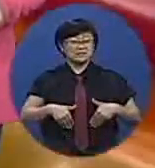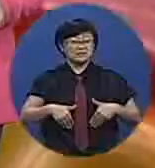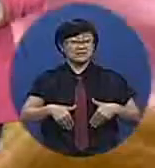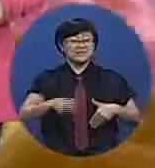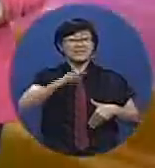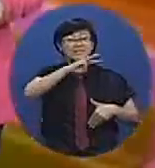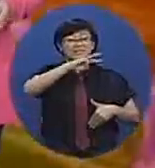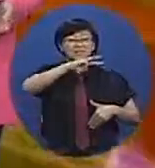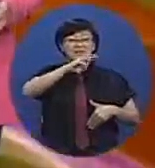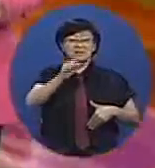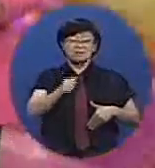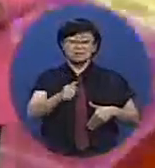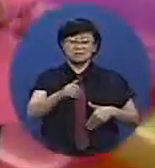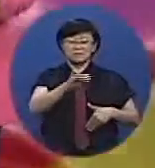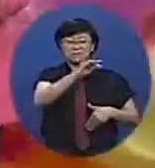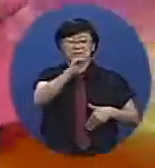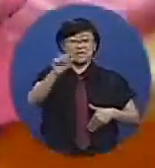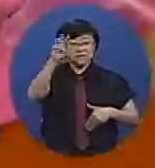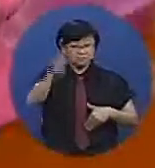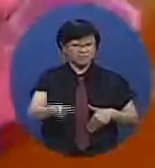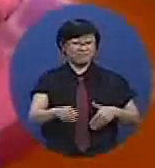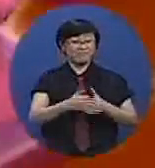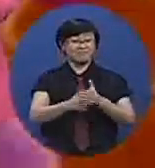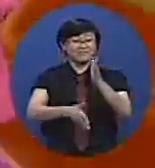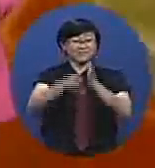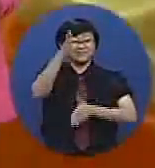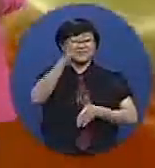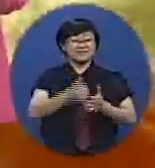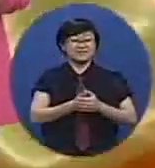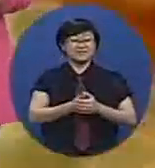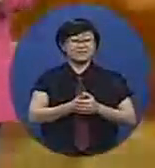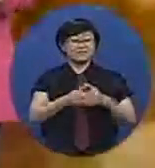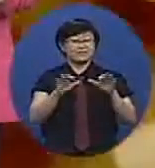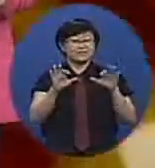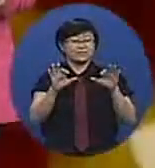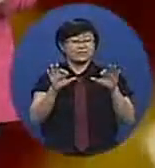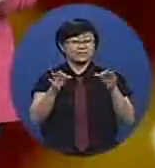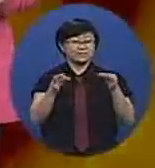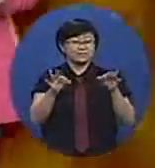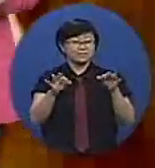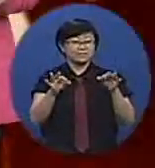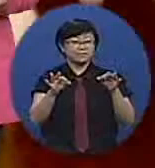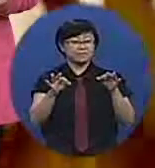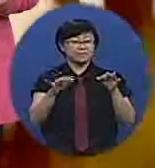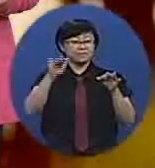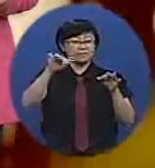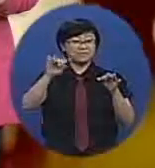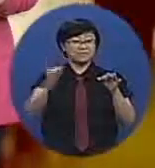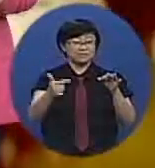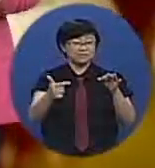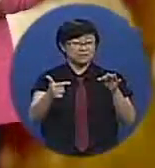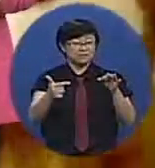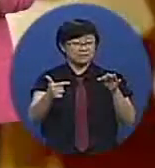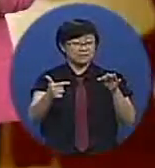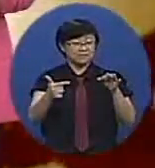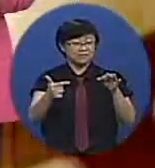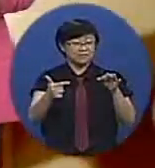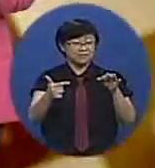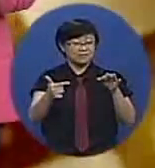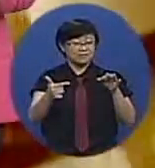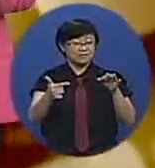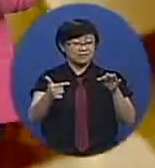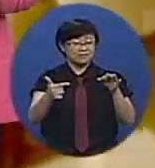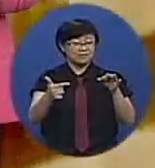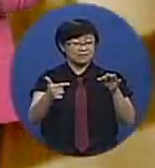세종시. 아, 세종시요. 성함은 어떻게 되십니까? 김. 김. 춘자. 춘자. 예.